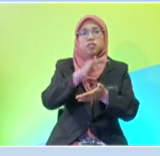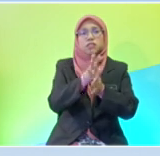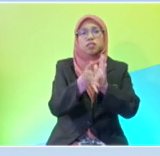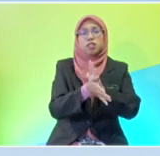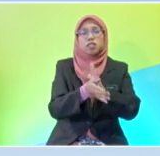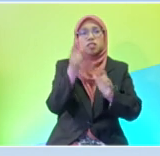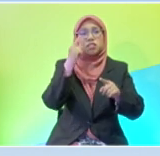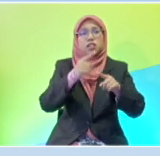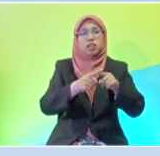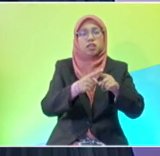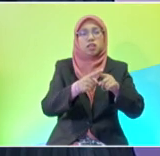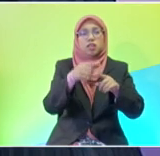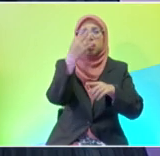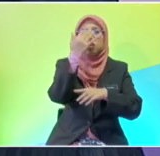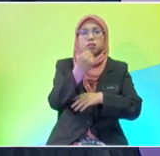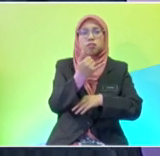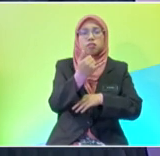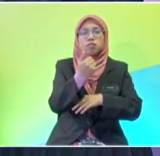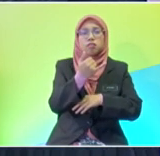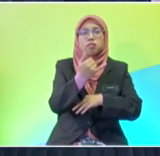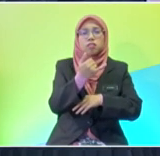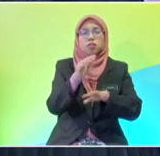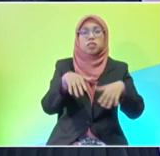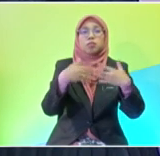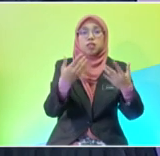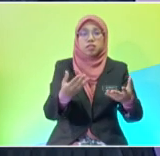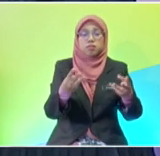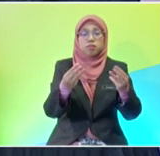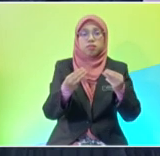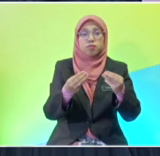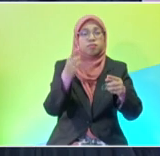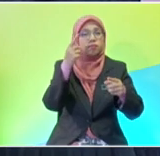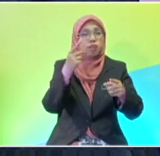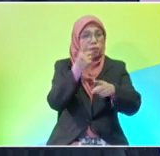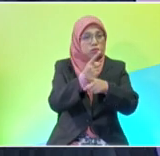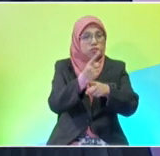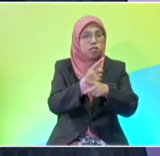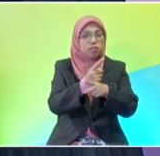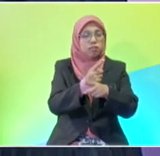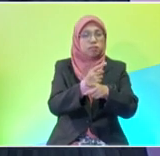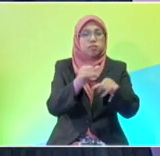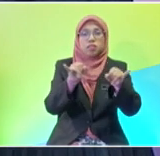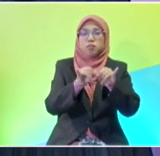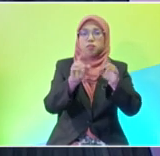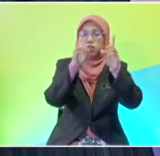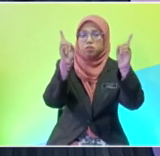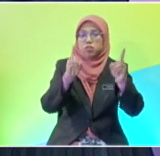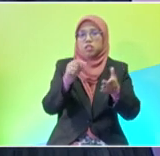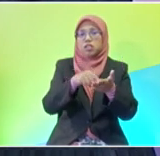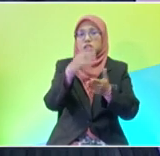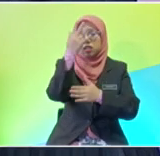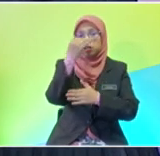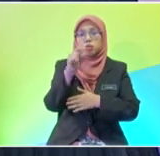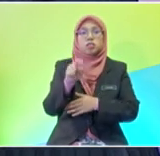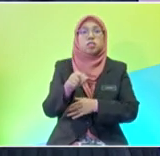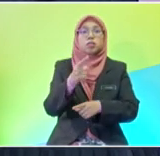apa yang menyebabkan kita perlu membetulkan nilai imbangkan Google ini Kenapa kita perlu perlu membutuhkan